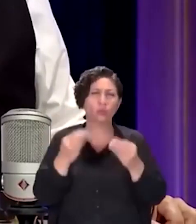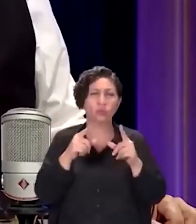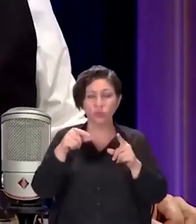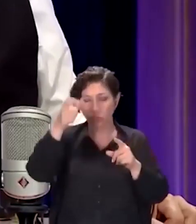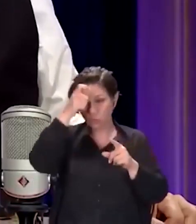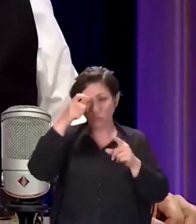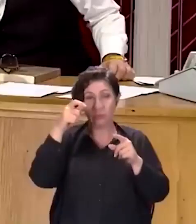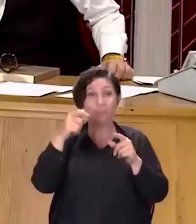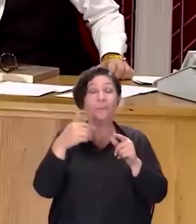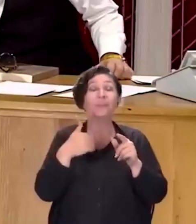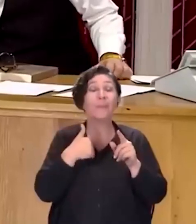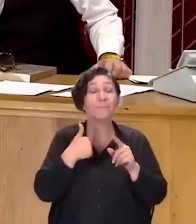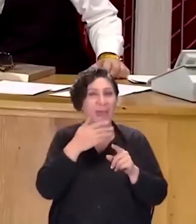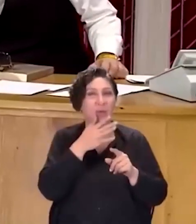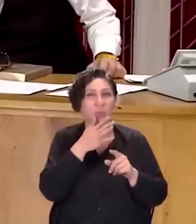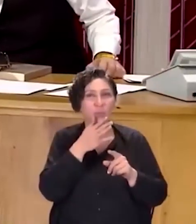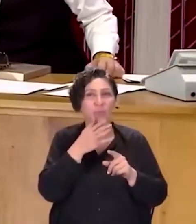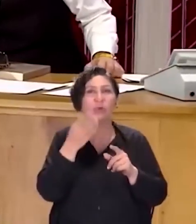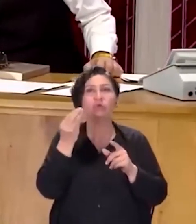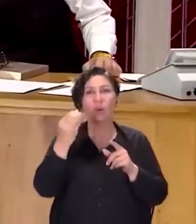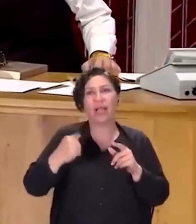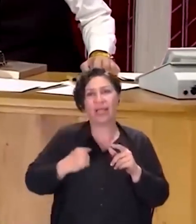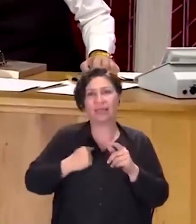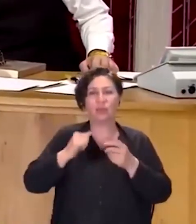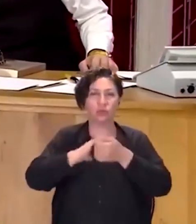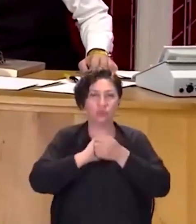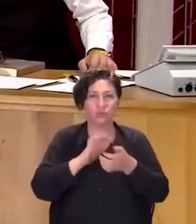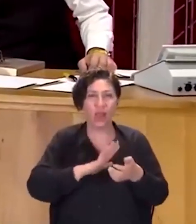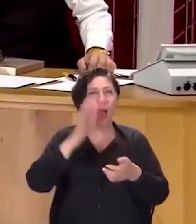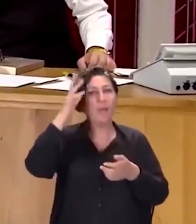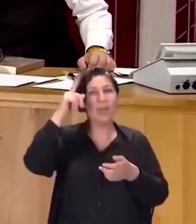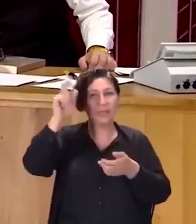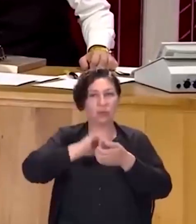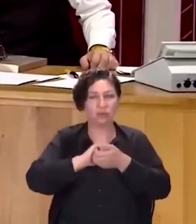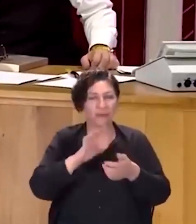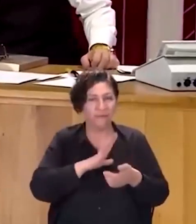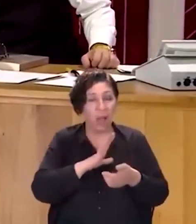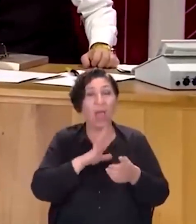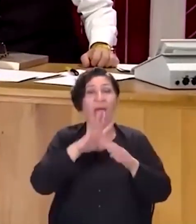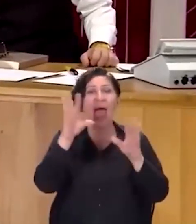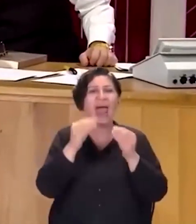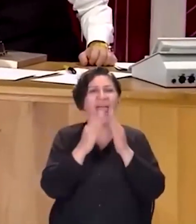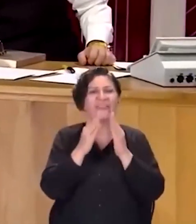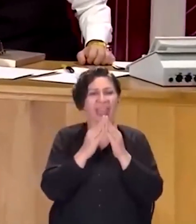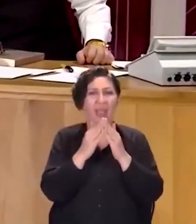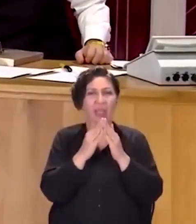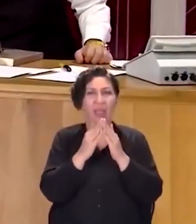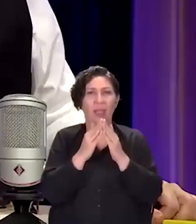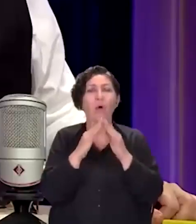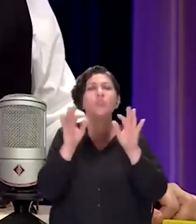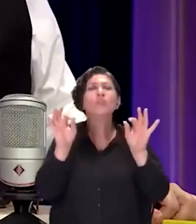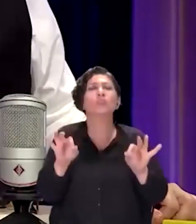şu anda Türkiye'de. Yani ben çünkü biliyorum birçok Kanadalı dostlarım var. Amerika'da dostlarım var. Her evde.